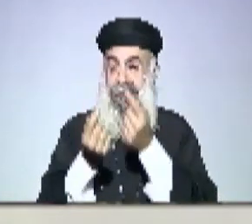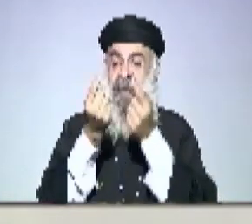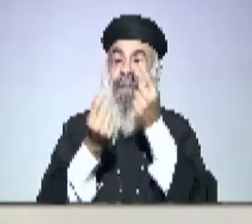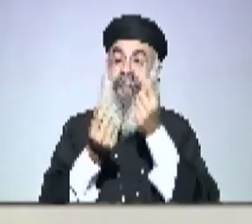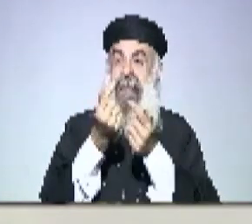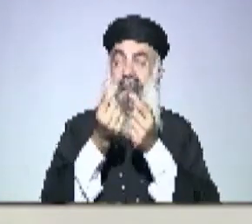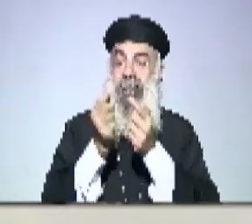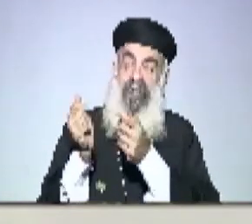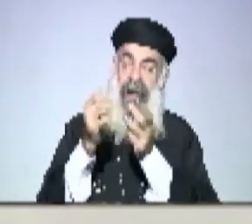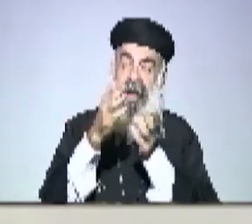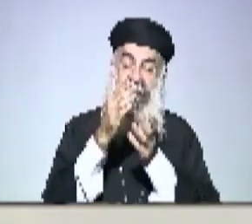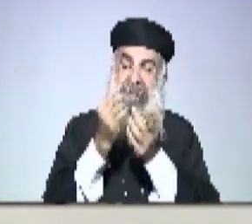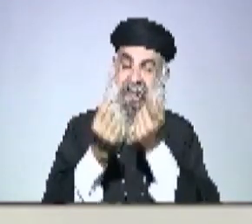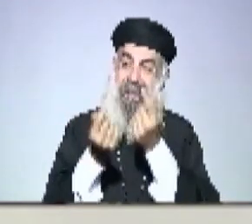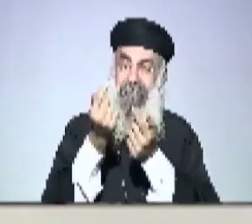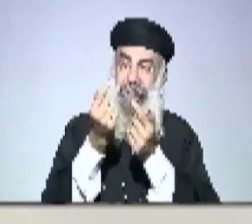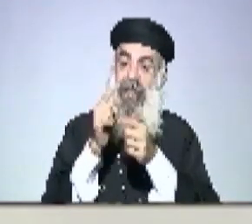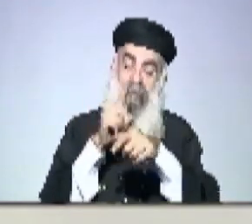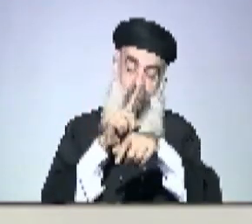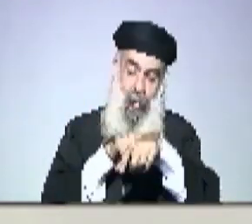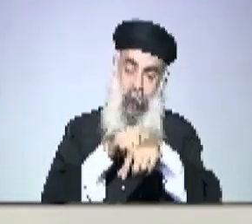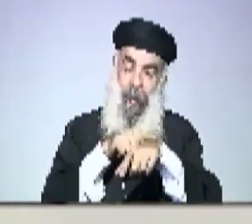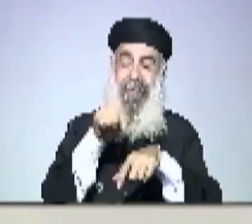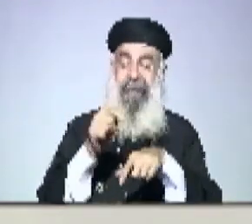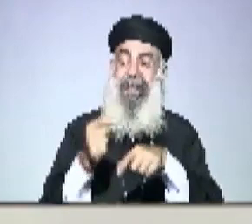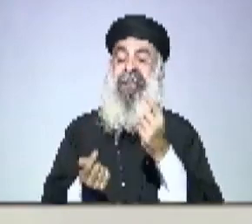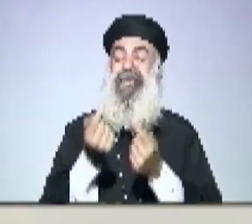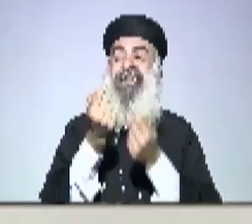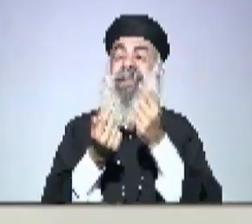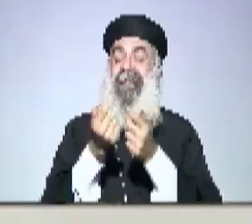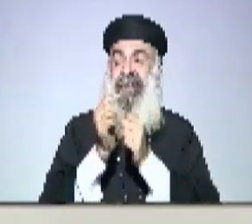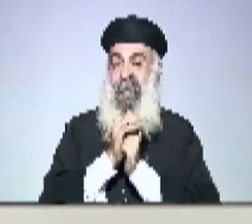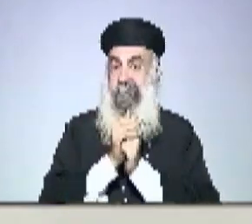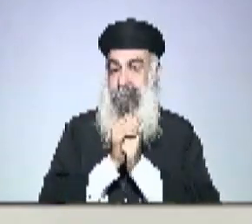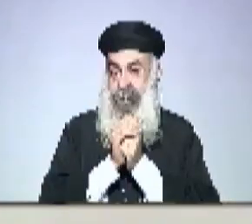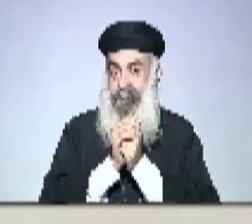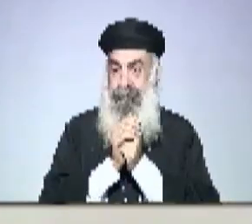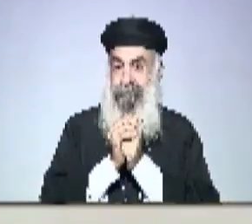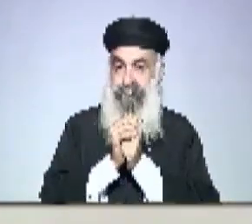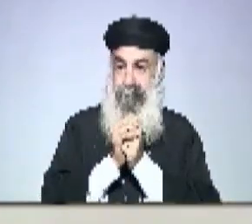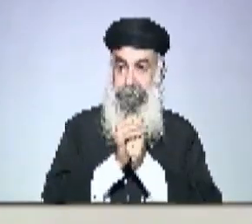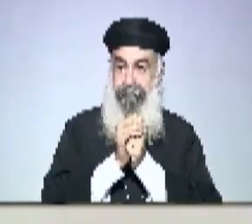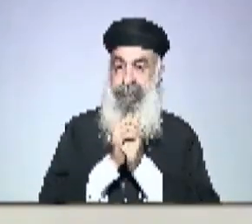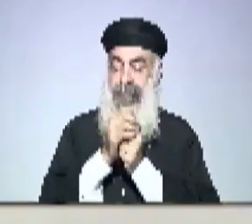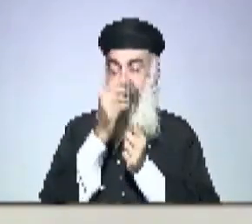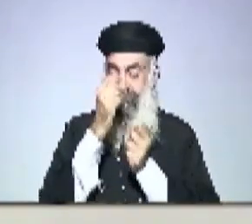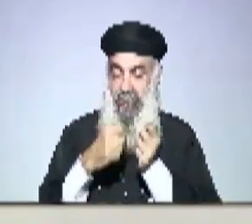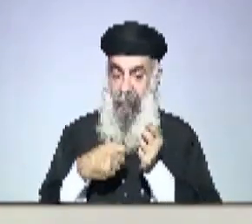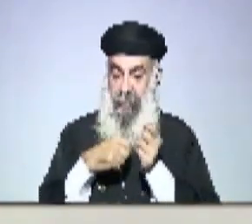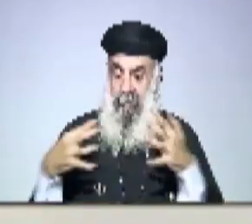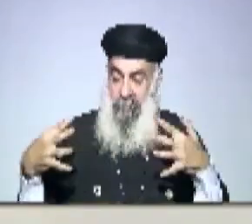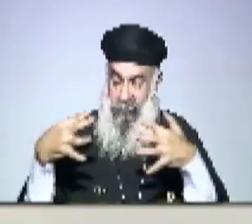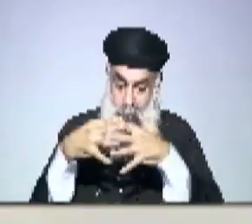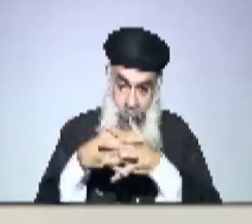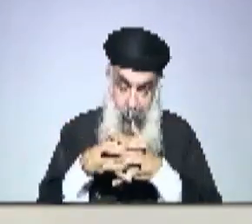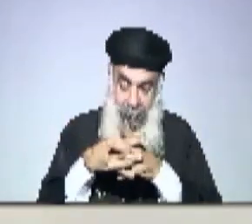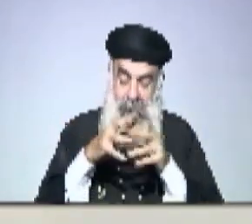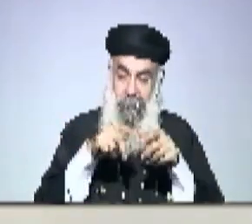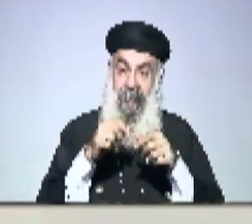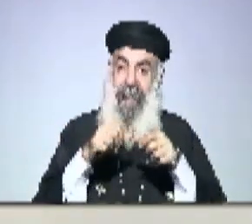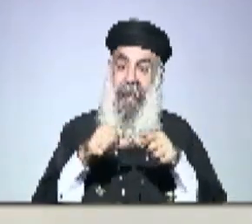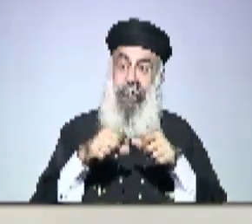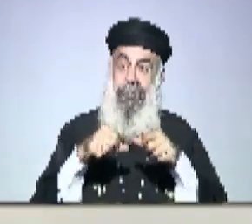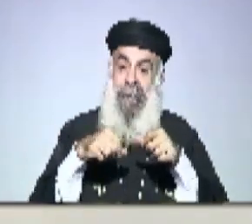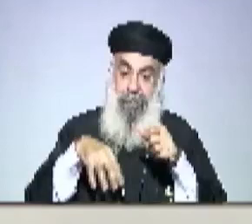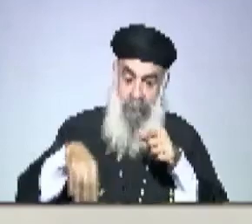ليزرع لان ده الموسم بتاع الزرع هتور فكان الكنيسه بتربط ما بين